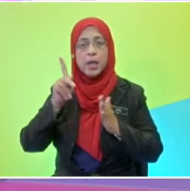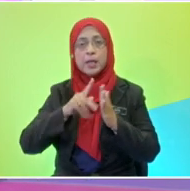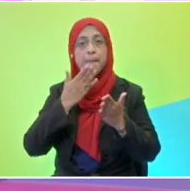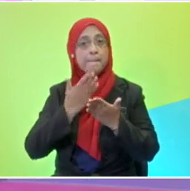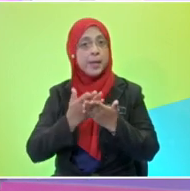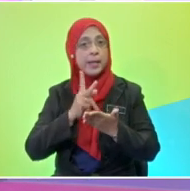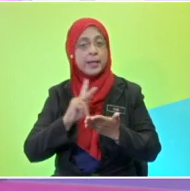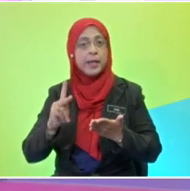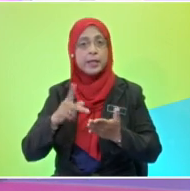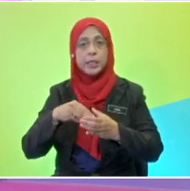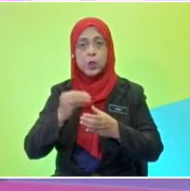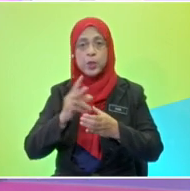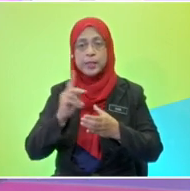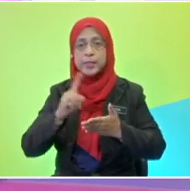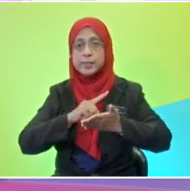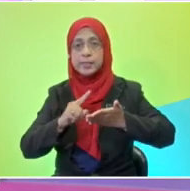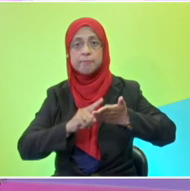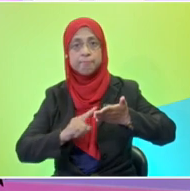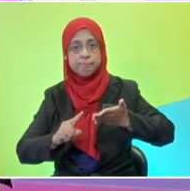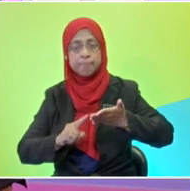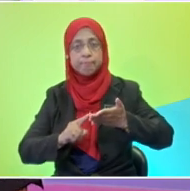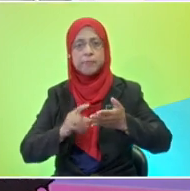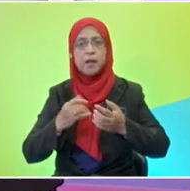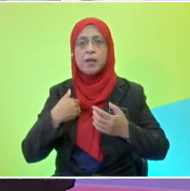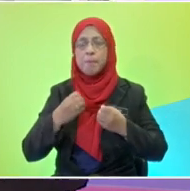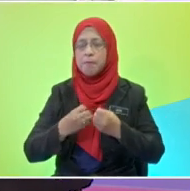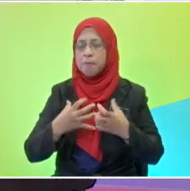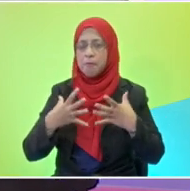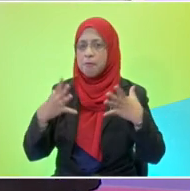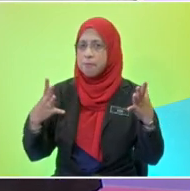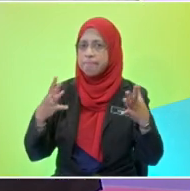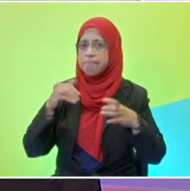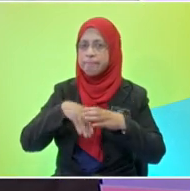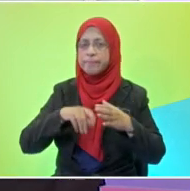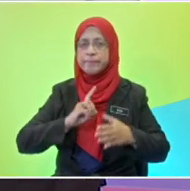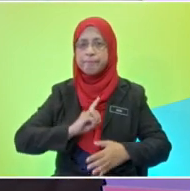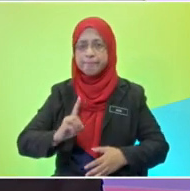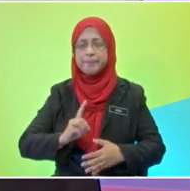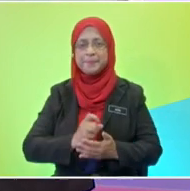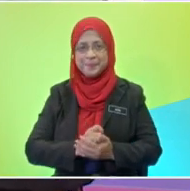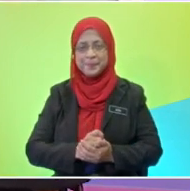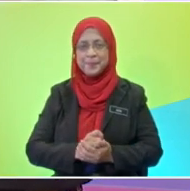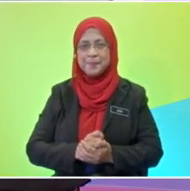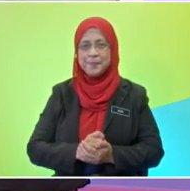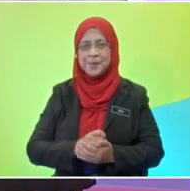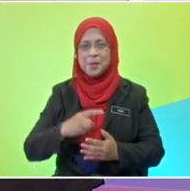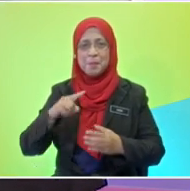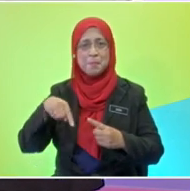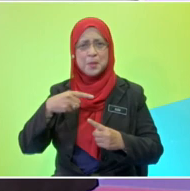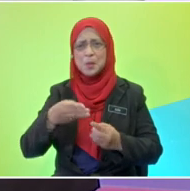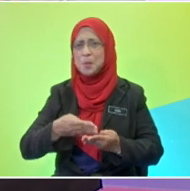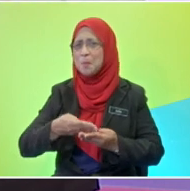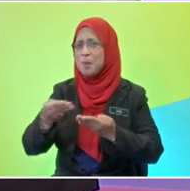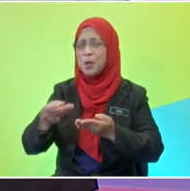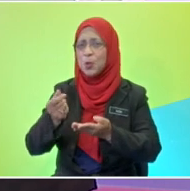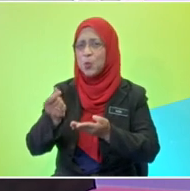zakat jadi kelebihan menggunakan zakat ini banyak sangat sekali secara tak langsung bila bagi duit Bagi